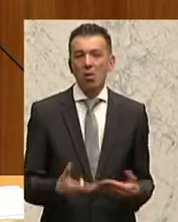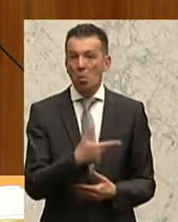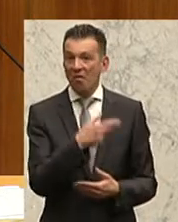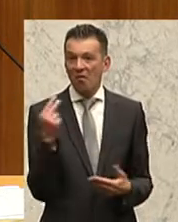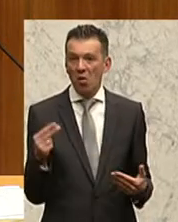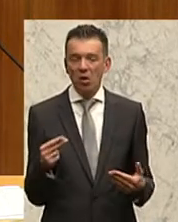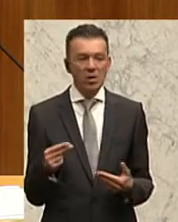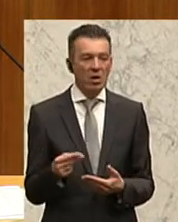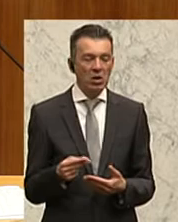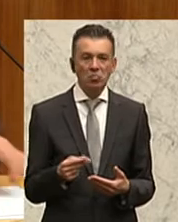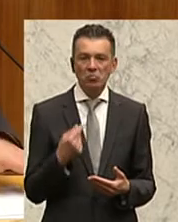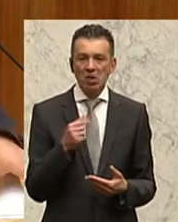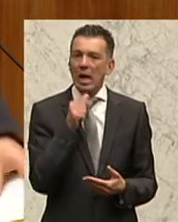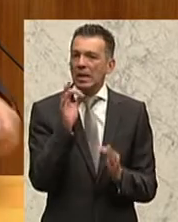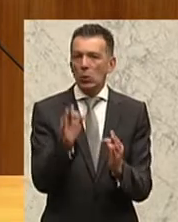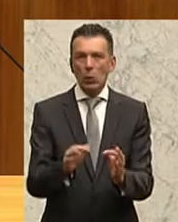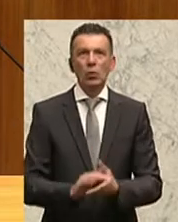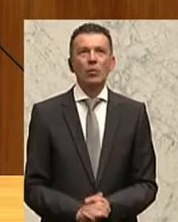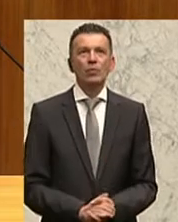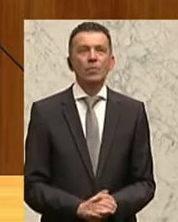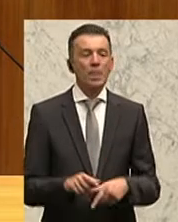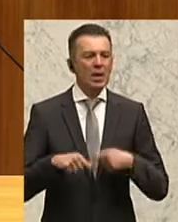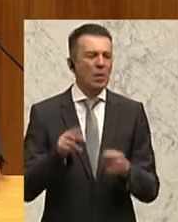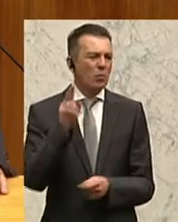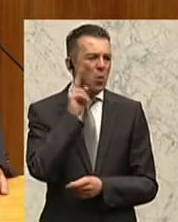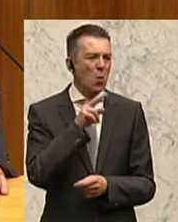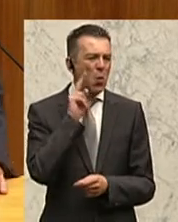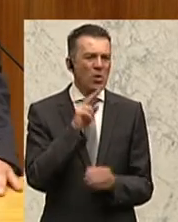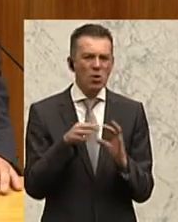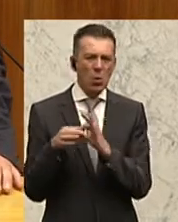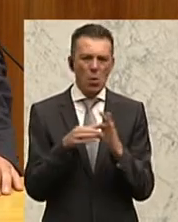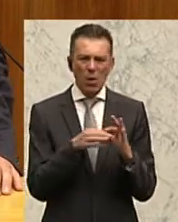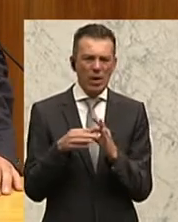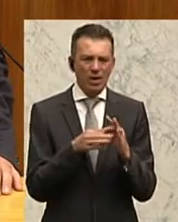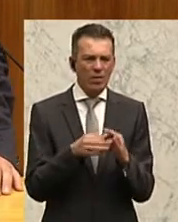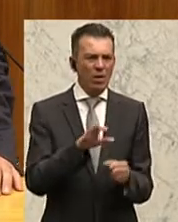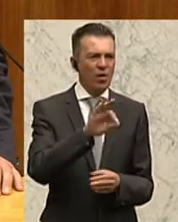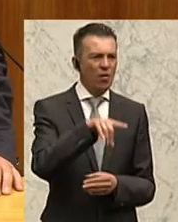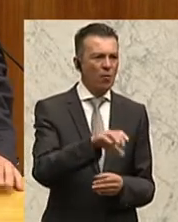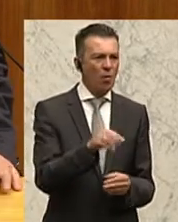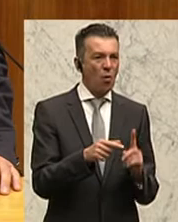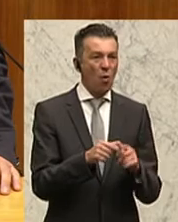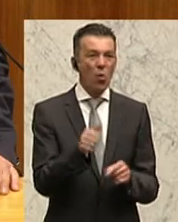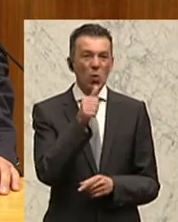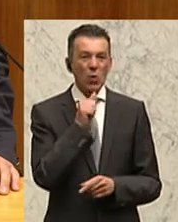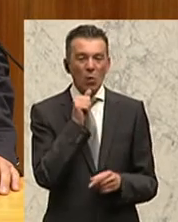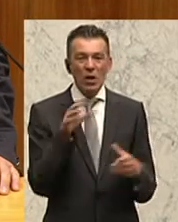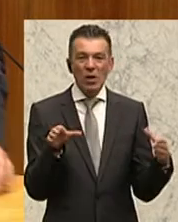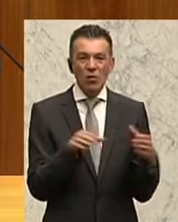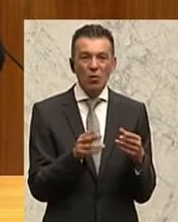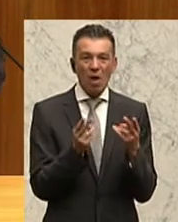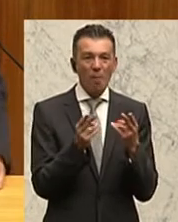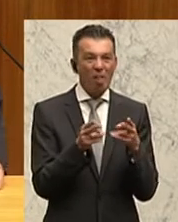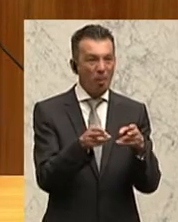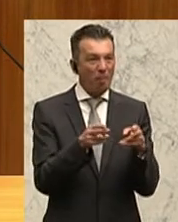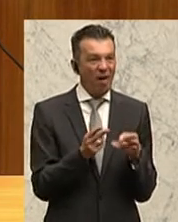gut geheißen wird. Und da gibt es diese eigenartige Koalition, wo sich dann die FPÖ mit den Grünen ins Bett legen. Ich gratuliere der FPÖ. Sie